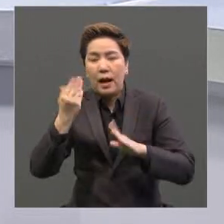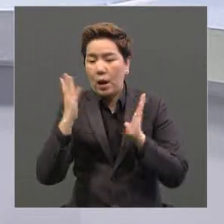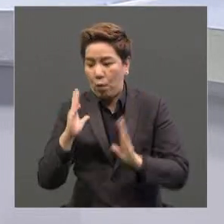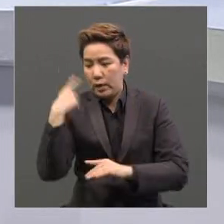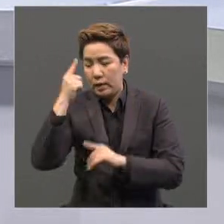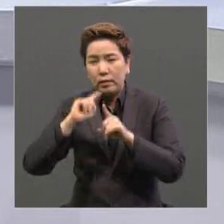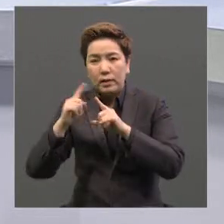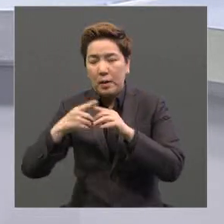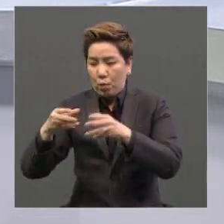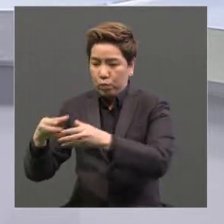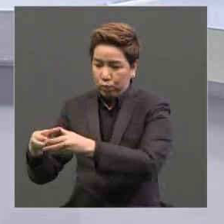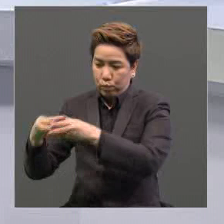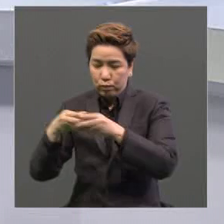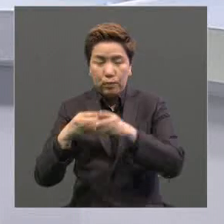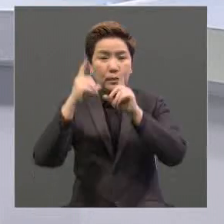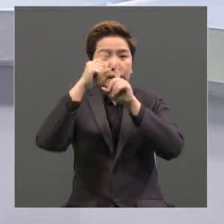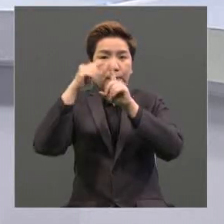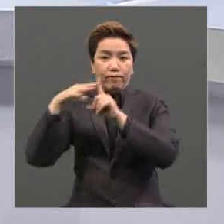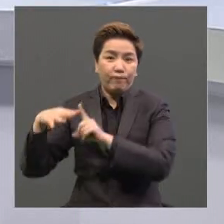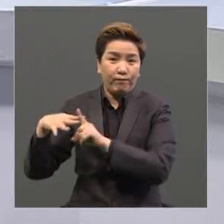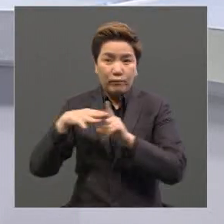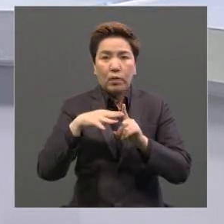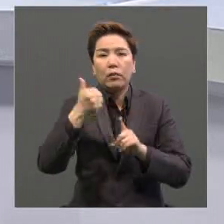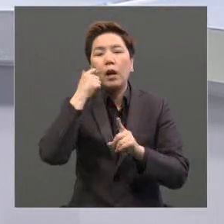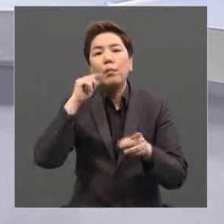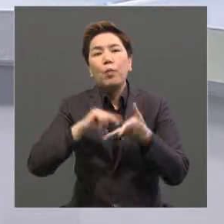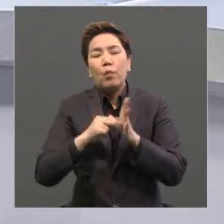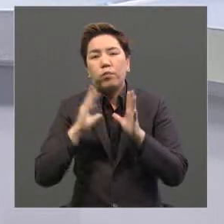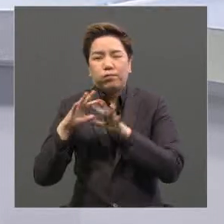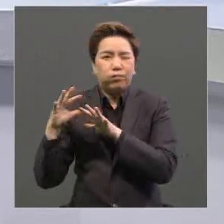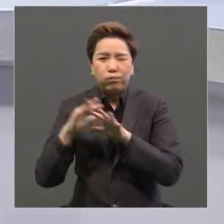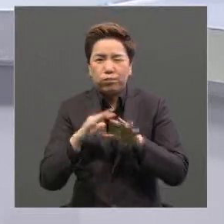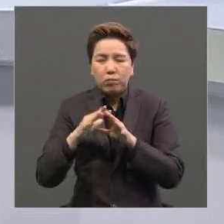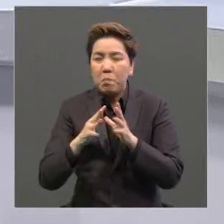ให้การเดินทางออกมาเป็นแบบกรุ๊ปทัวร์ได้แล้วเพราะฉะนั้นมันก็จะยิ่งคึกคักมากกว่านี้นะคะ